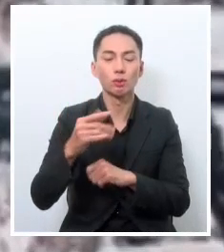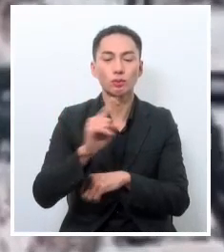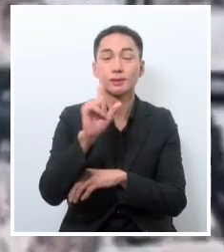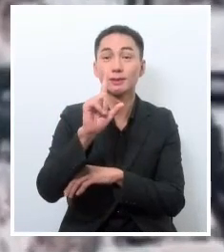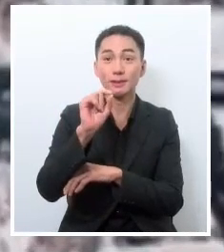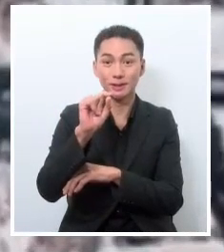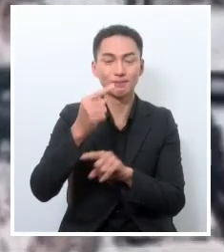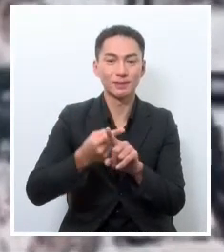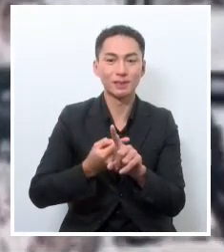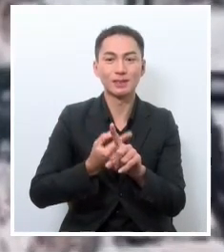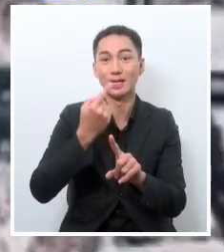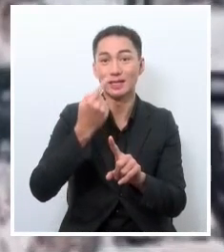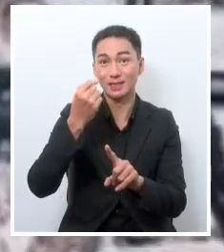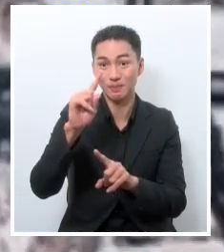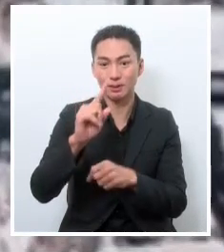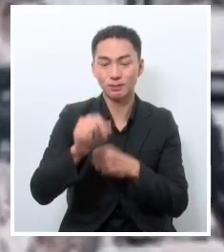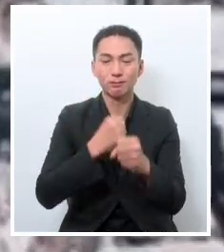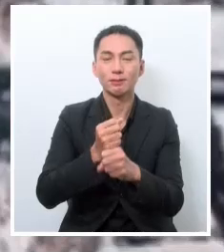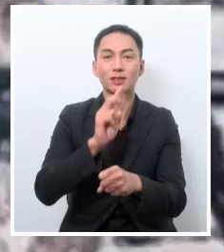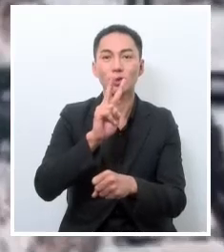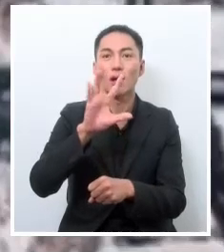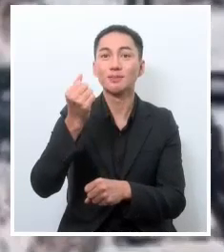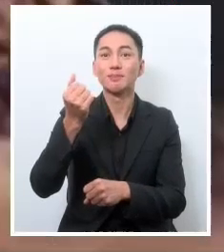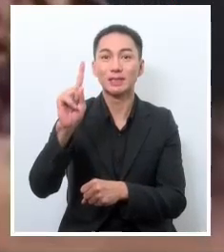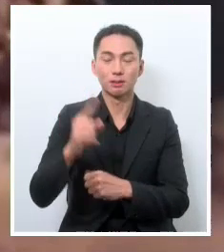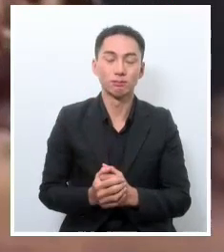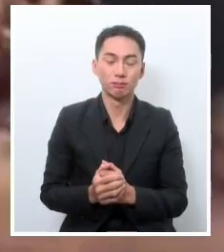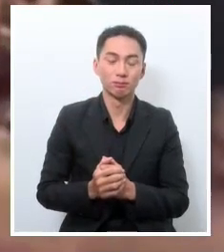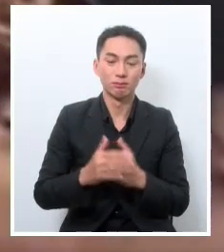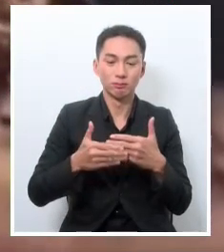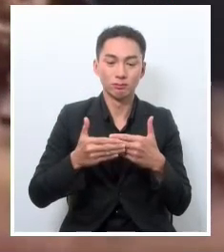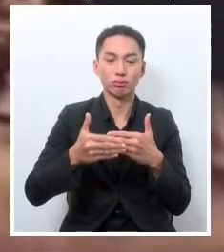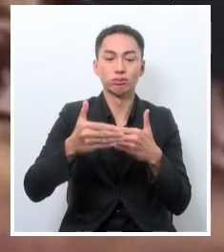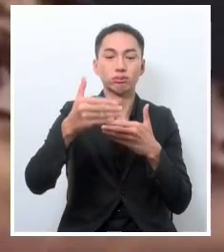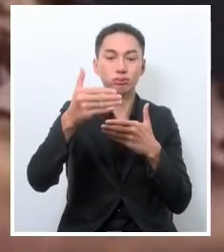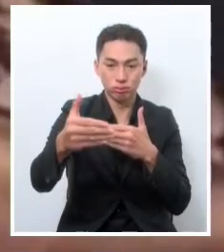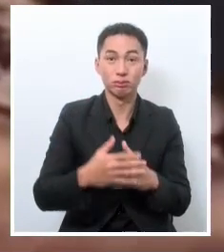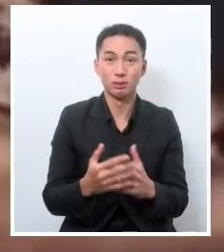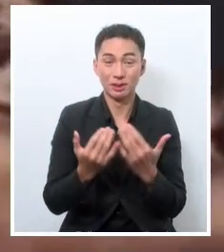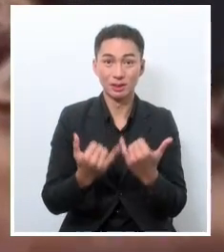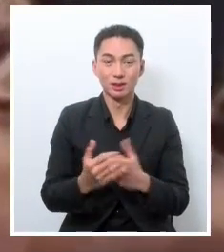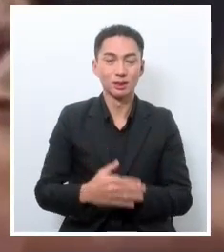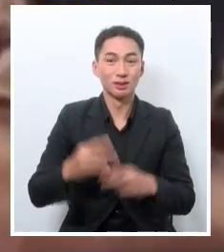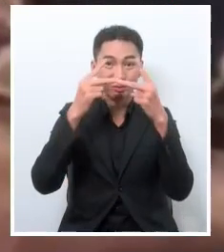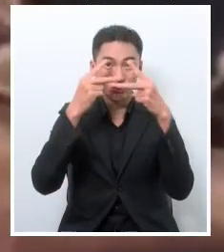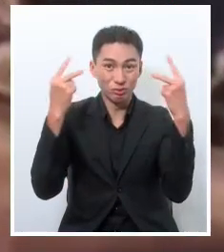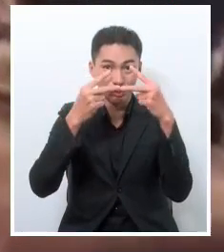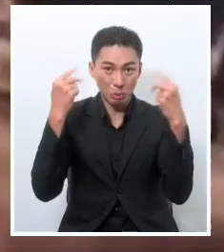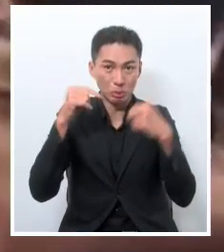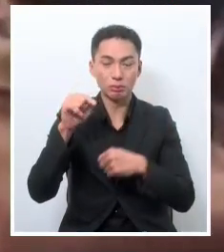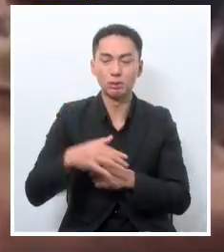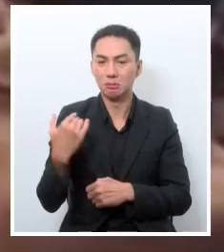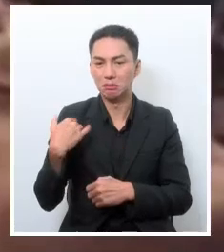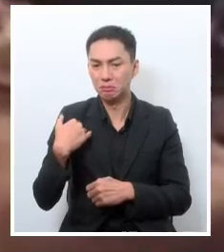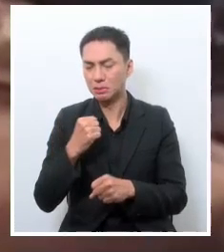20พฤศจิกายน 2511และตั้งแต่บัดนั้นเป็นต้นมาผู้ก่อการร้ายคอมมิวนิสต์ได้มีการเคลื่อน